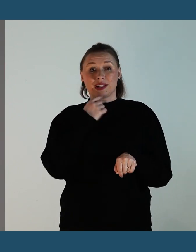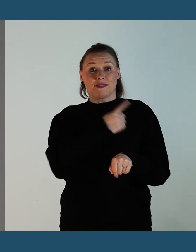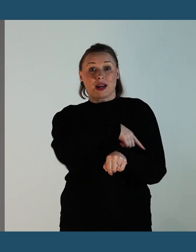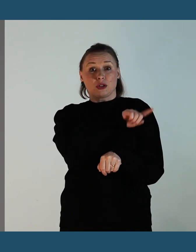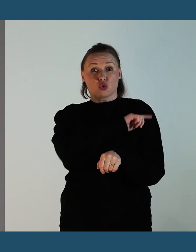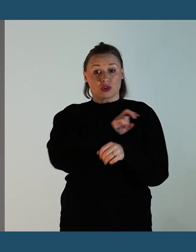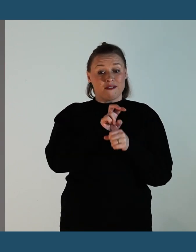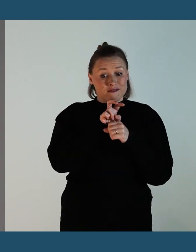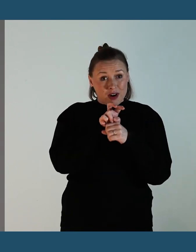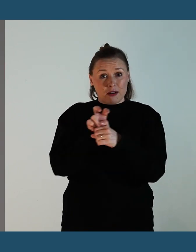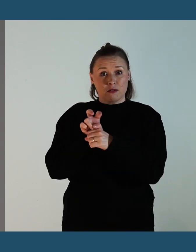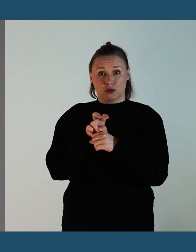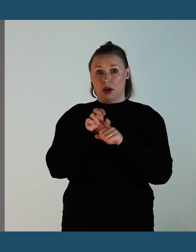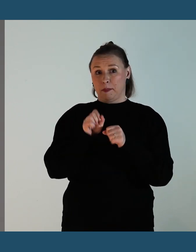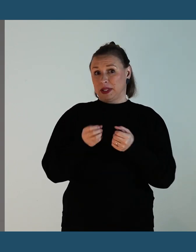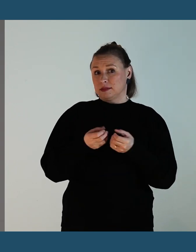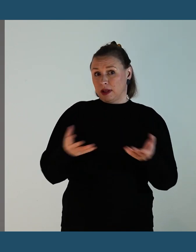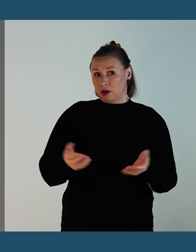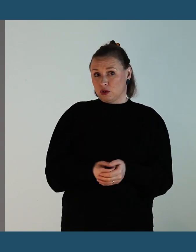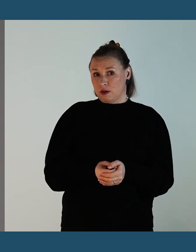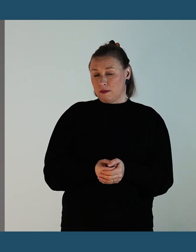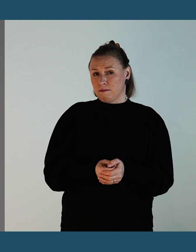sen toteutumisen